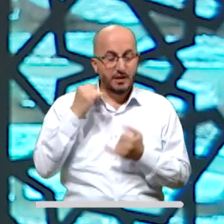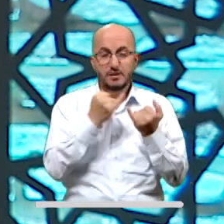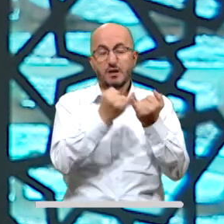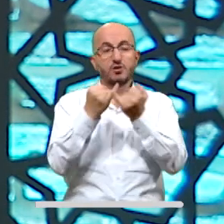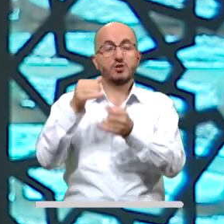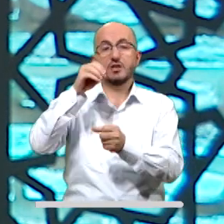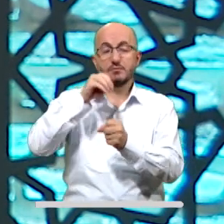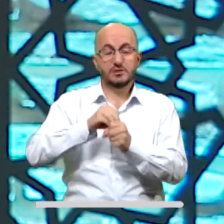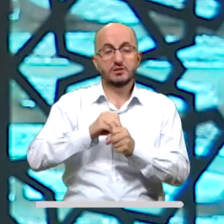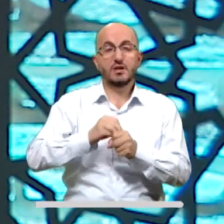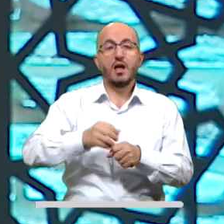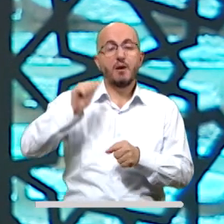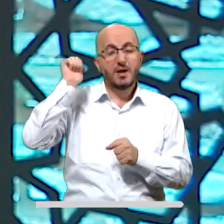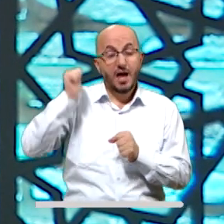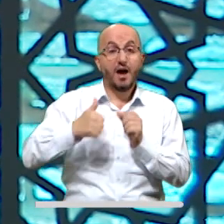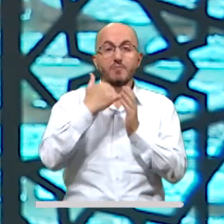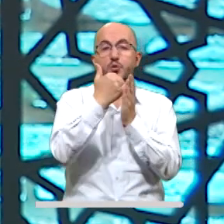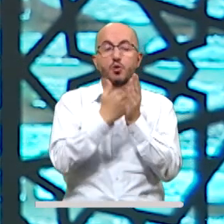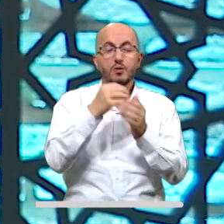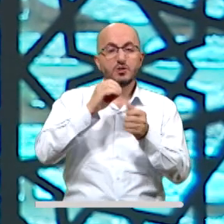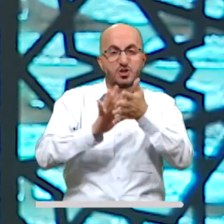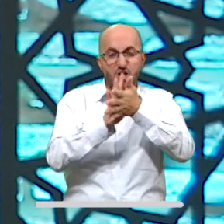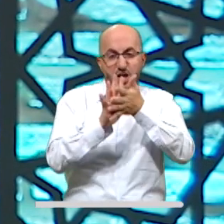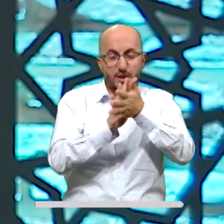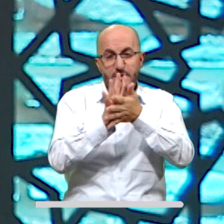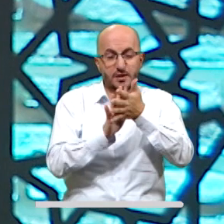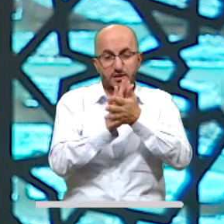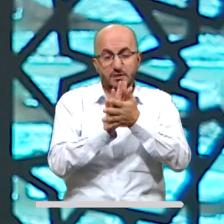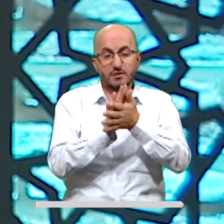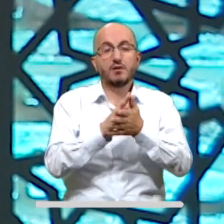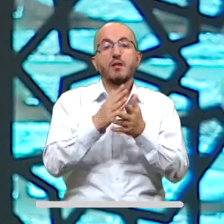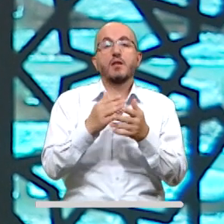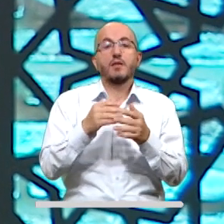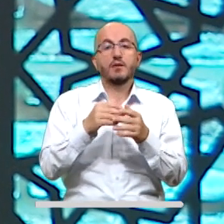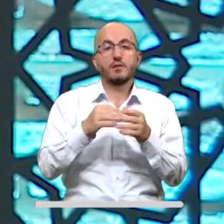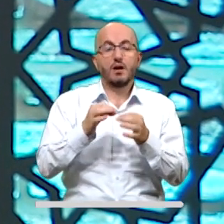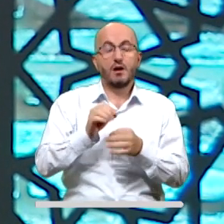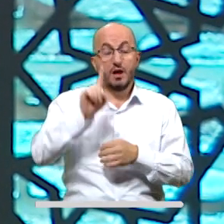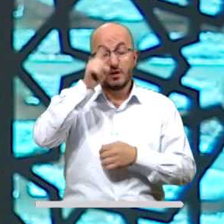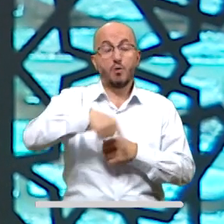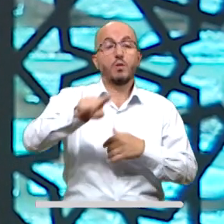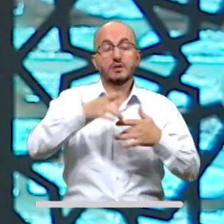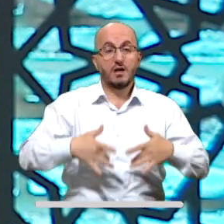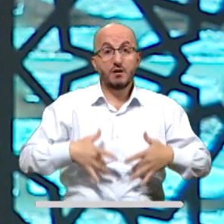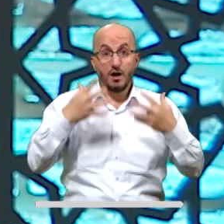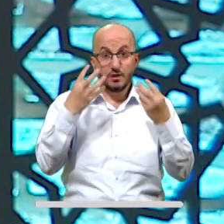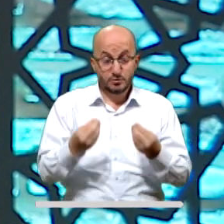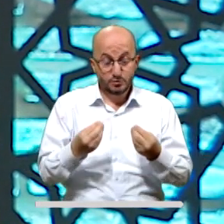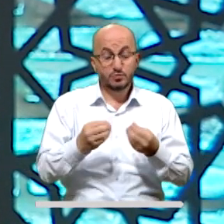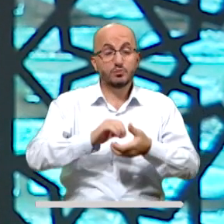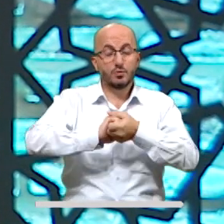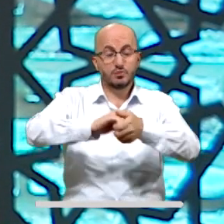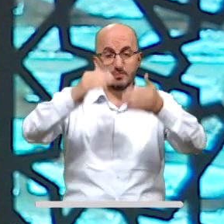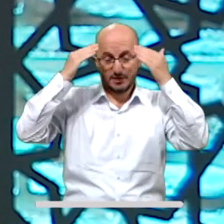kardeşlerimiz için hemen hemen her programda işaret dili çevirmenlerimiz var. Allah onlardan da razı olsun. Dostlarımıza da